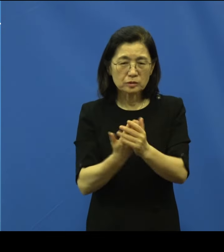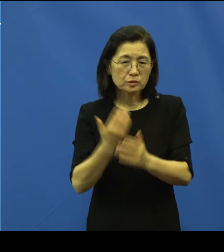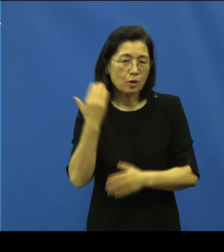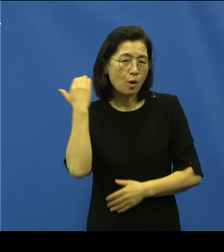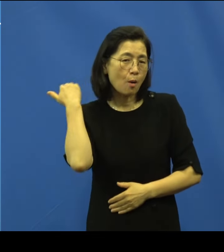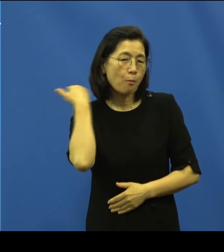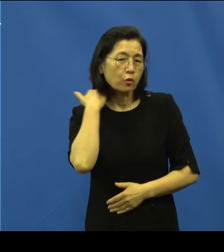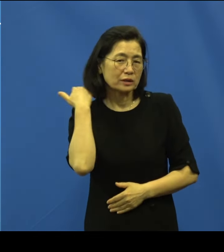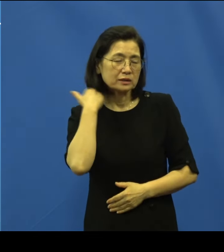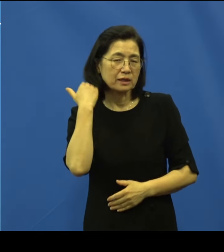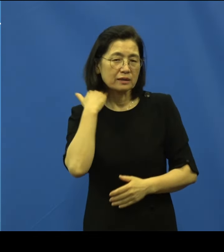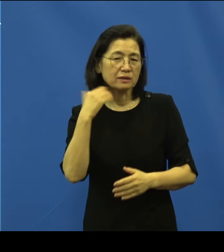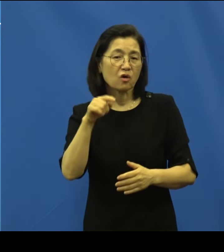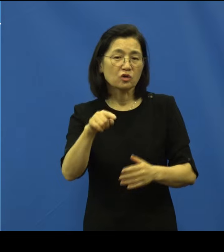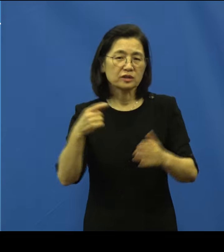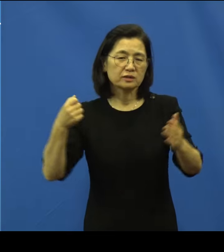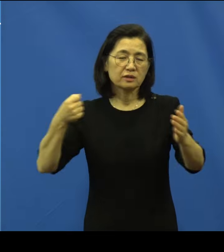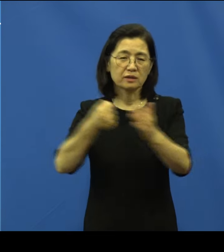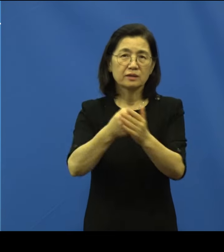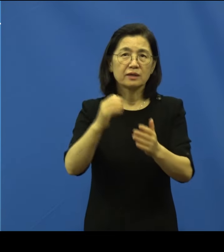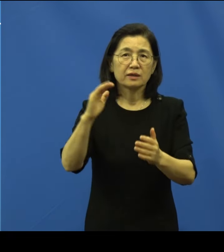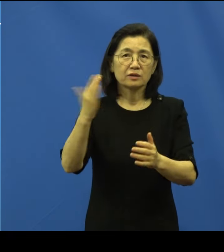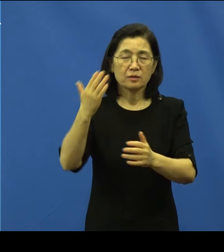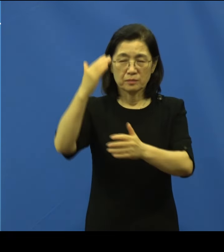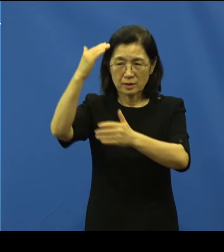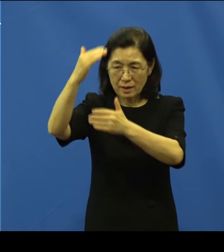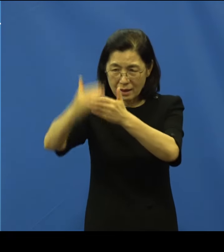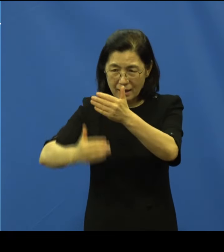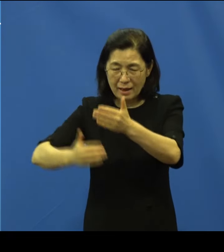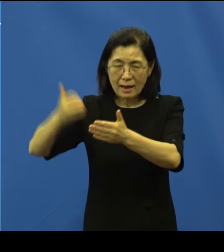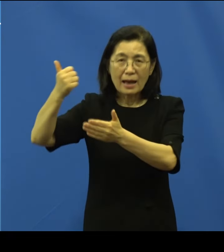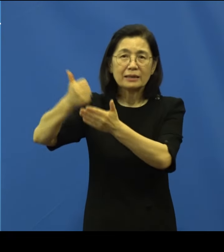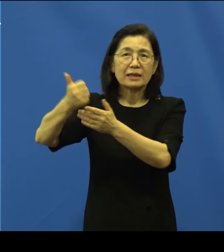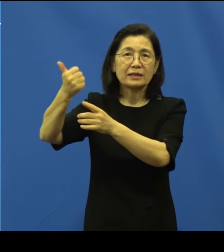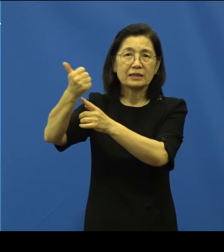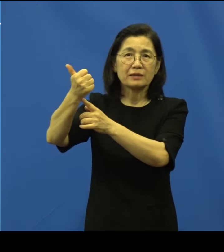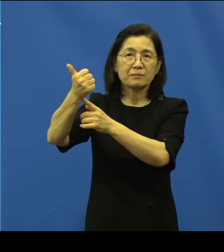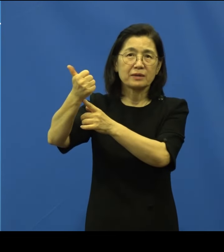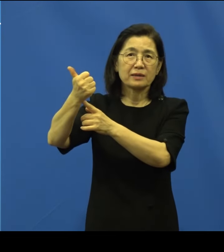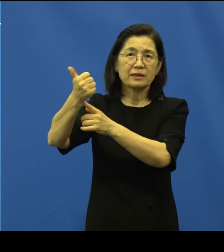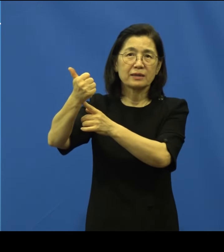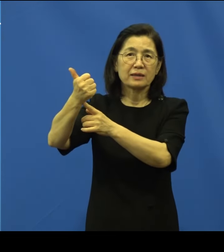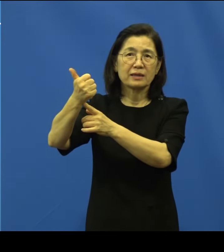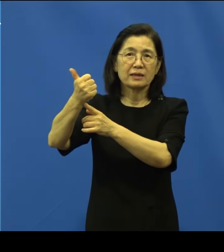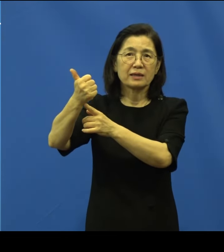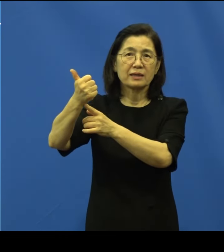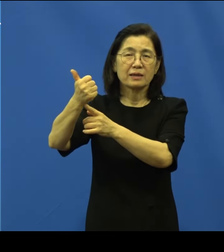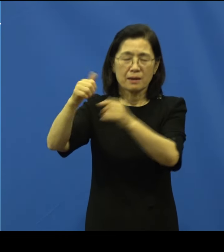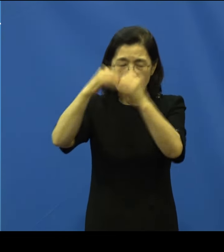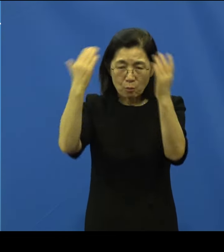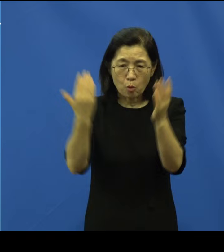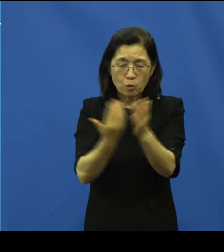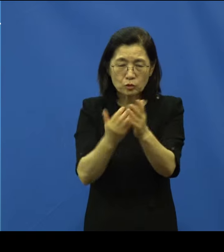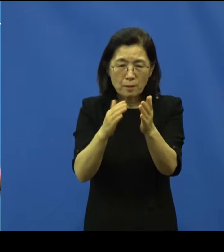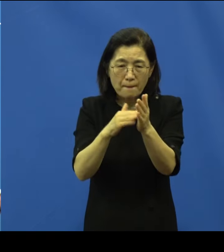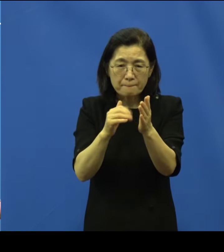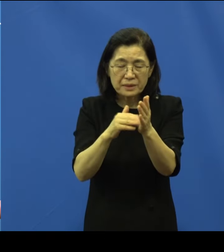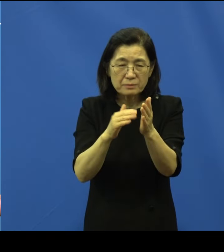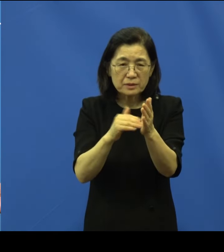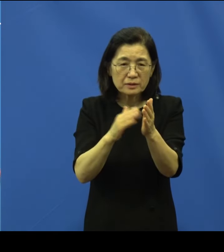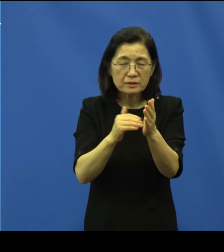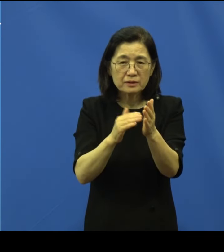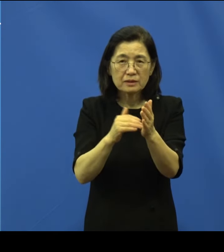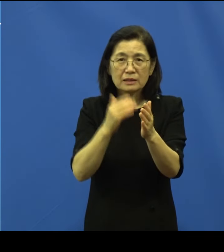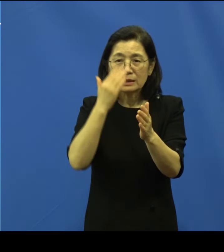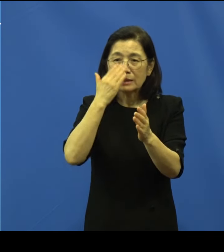결정되는 거죠. 그 하나님이 그 모든 것을 기밀을 이스라엘의 왕에게 알려주니, 그 아람의 군대가 준비한